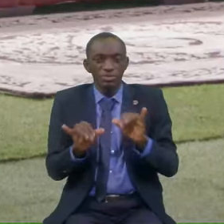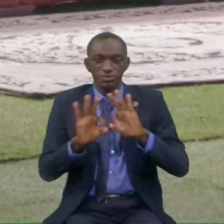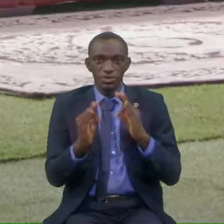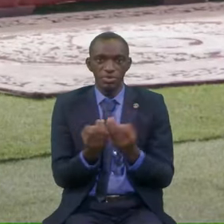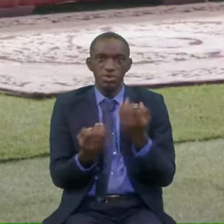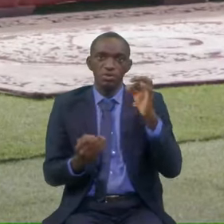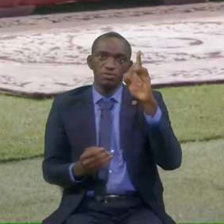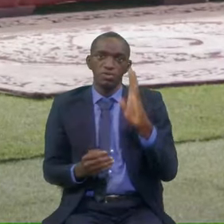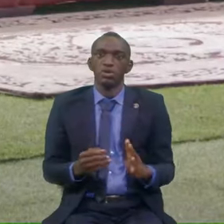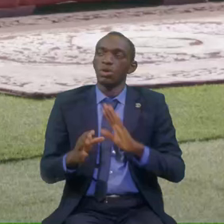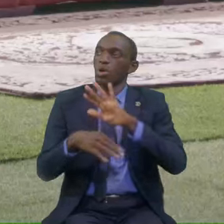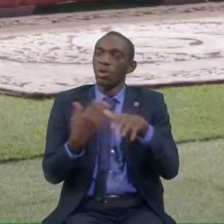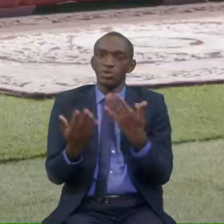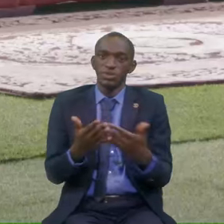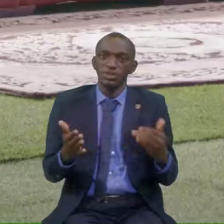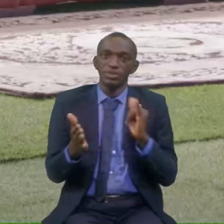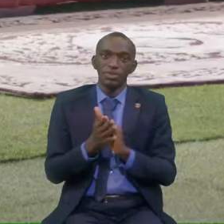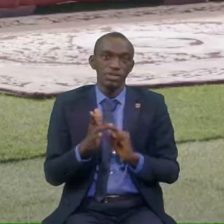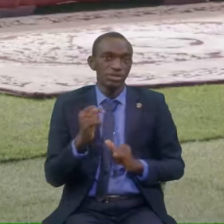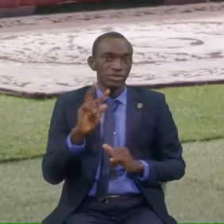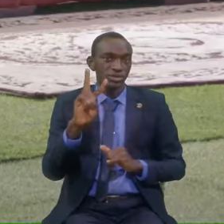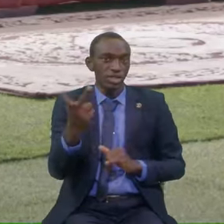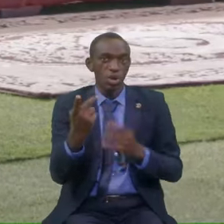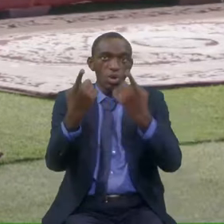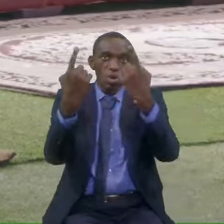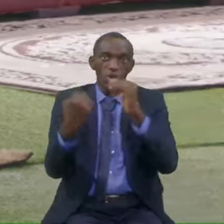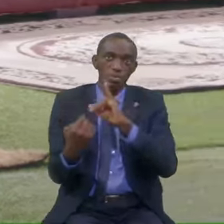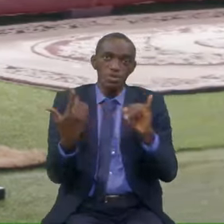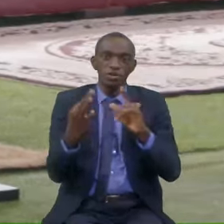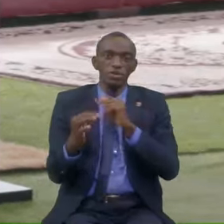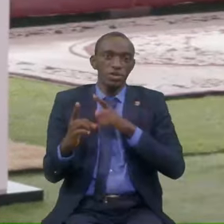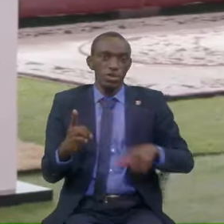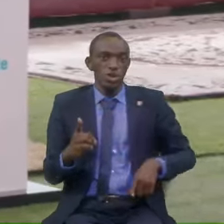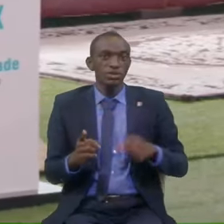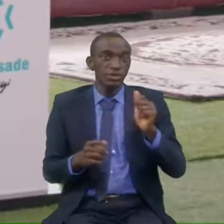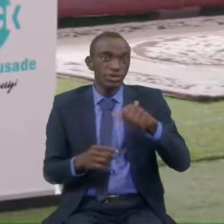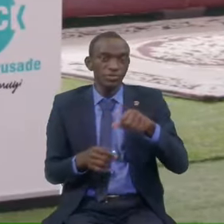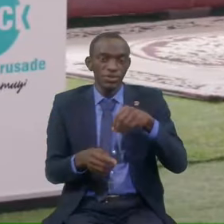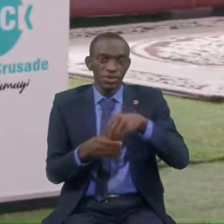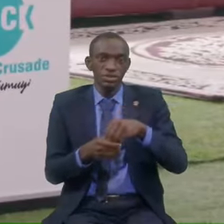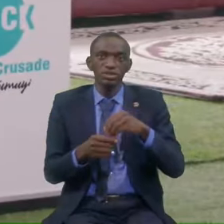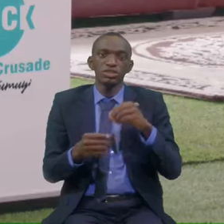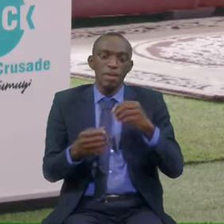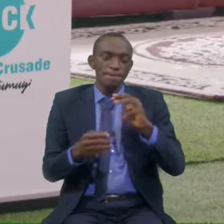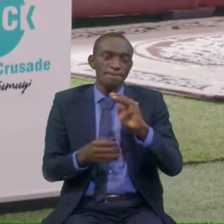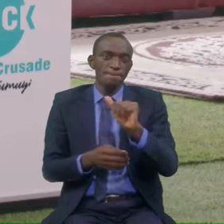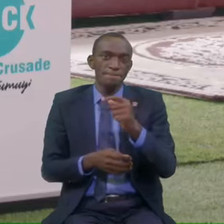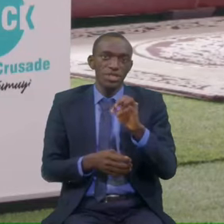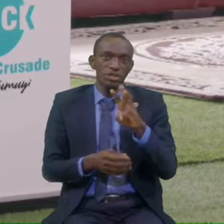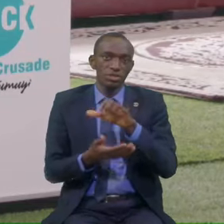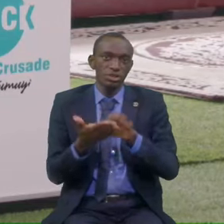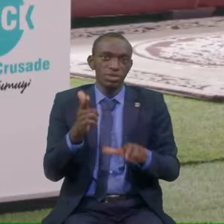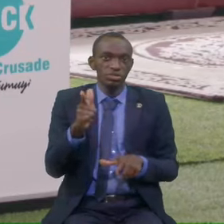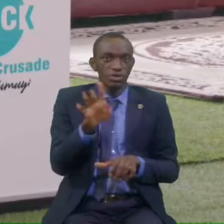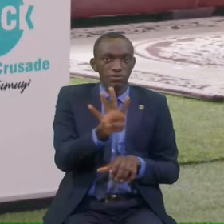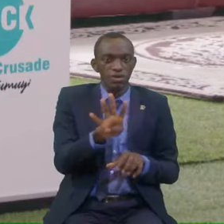La seconde venue du Seigneur, oui, elle est là. Il le savait en Matthieu 24. Mais